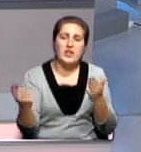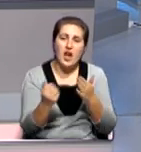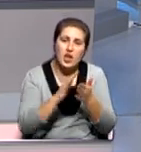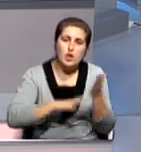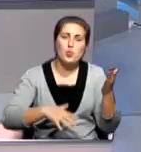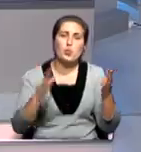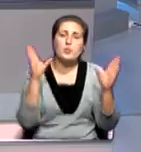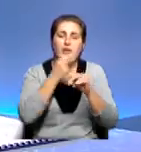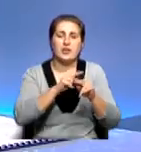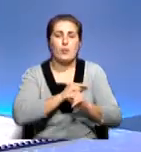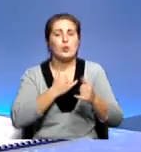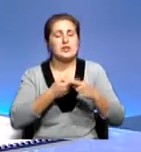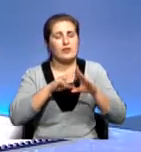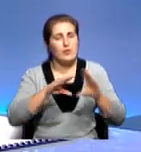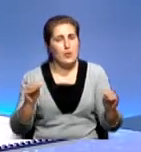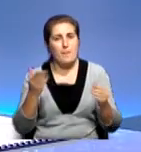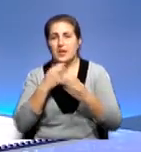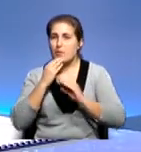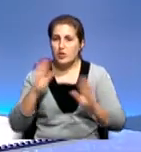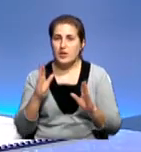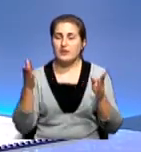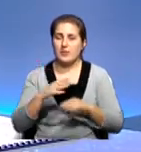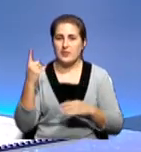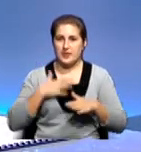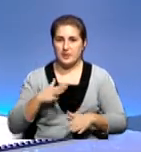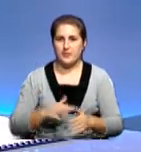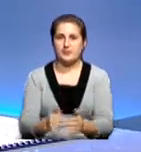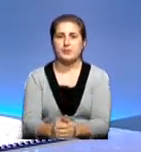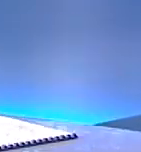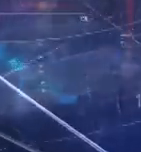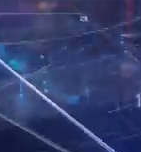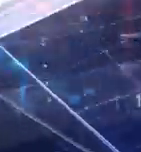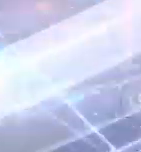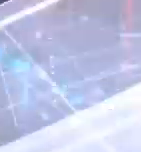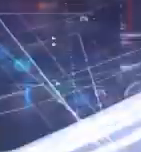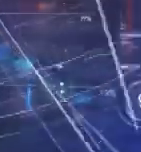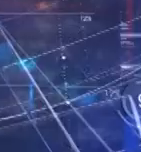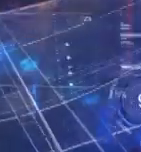успехов в этой работе У нас на этом пока все но мы не Прощаемся оставайтесь первым крымским